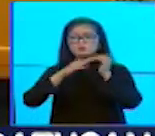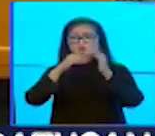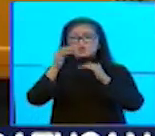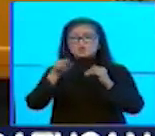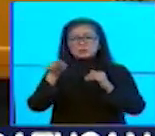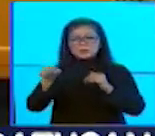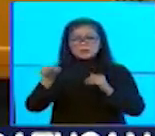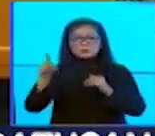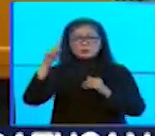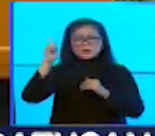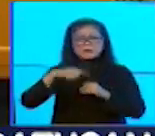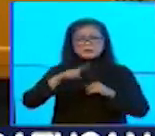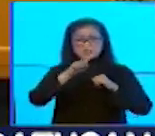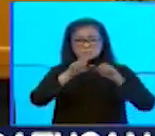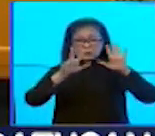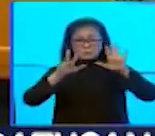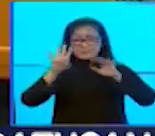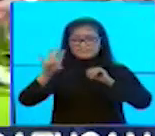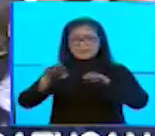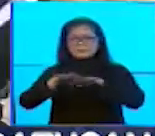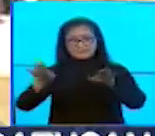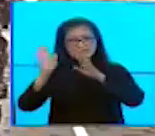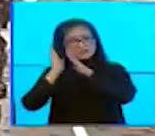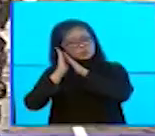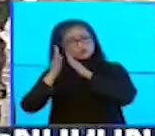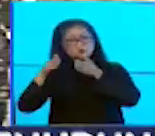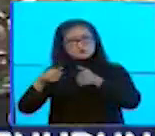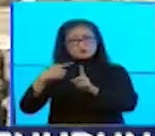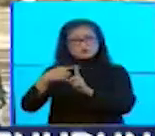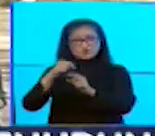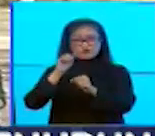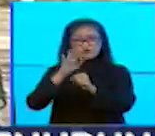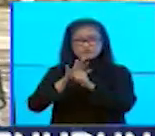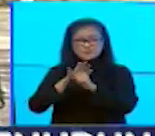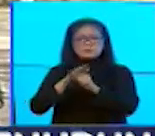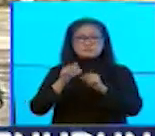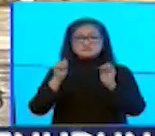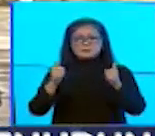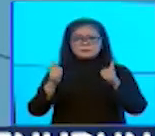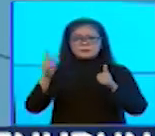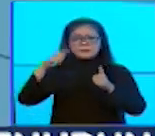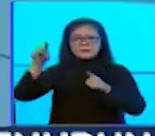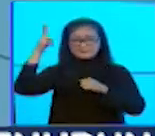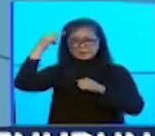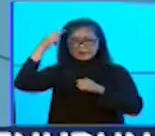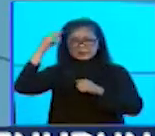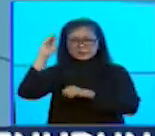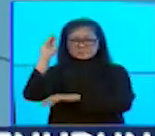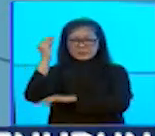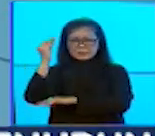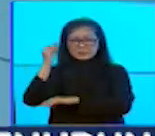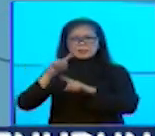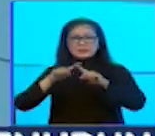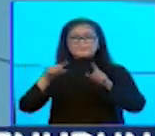184 tempat isolasi terkendali pasien profit Margin yang disiapkan oleh pemerintah Provinsi DKI Jakarta meski